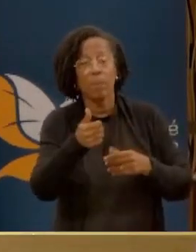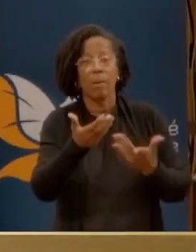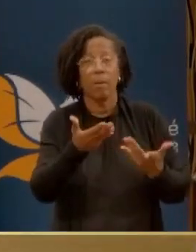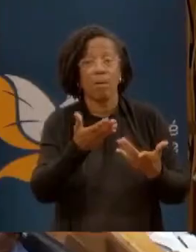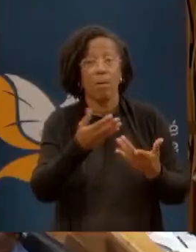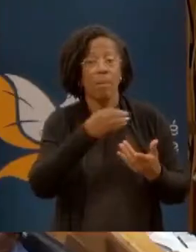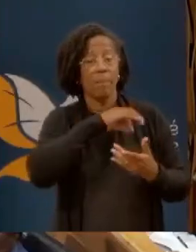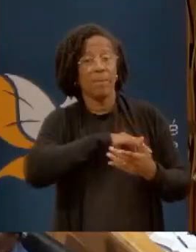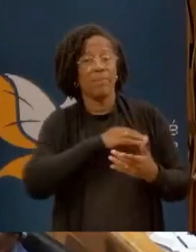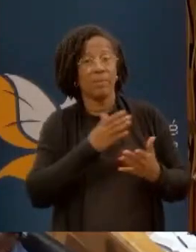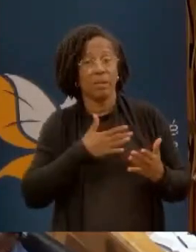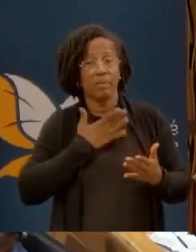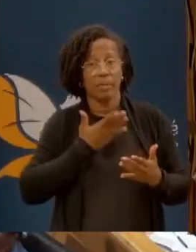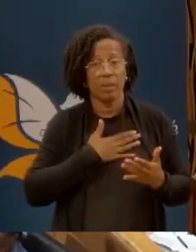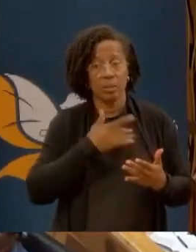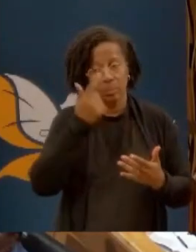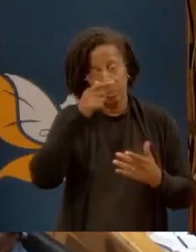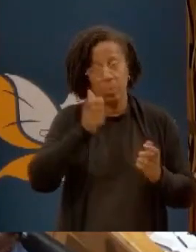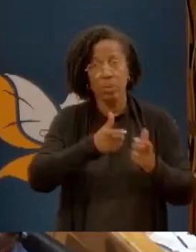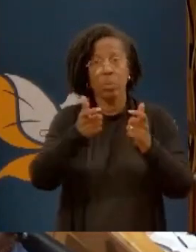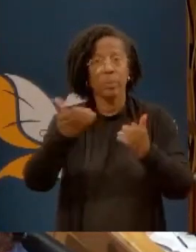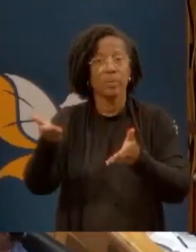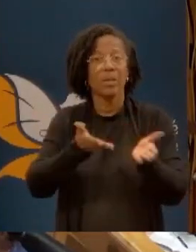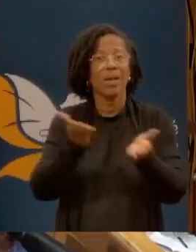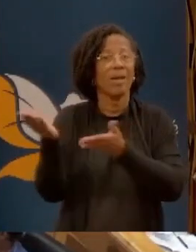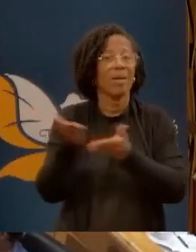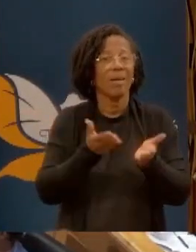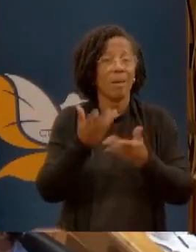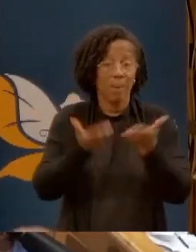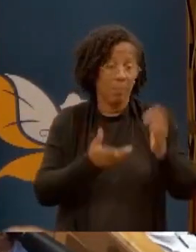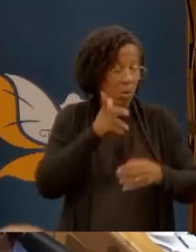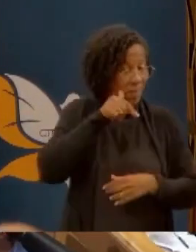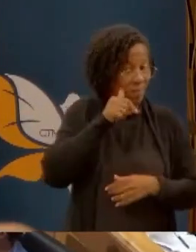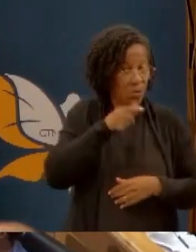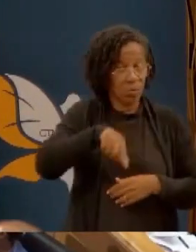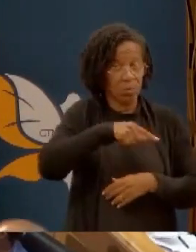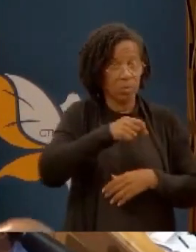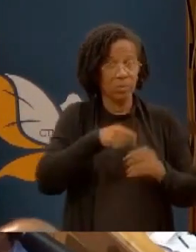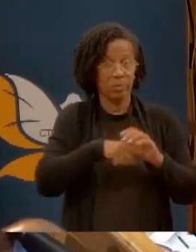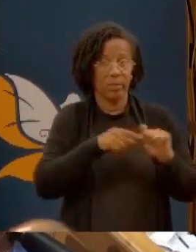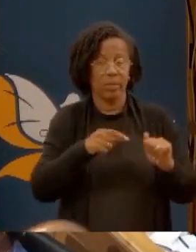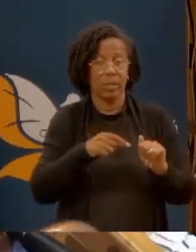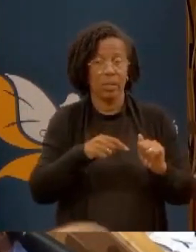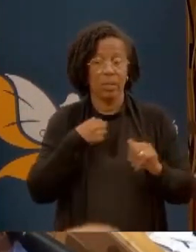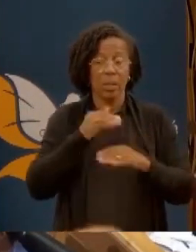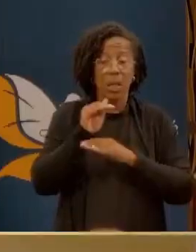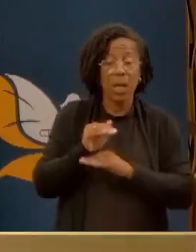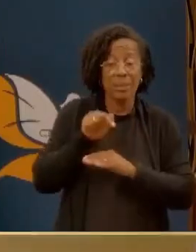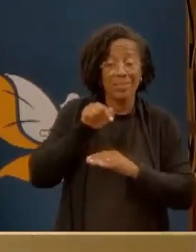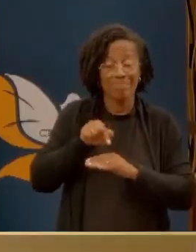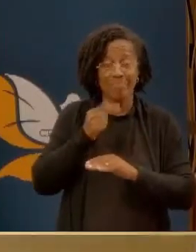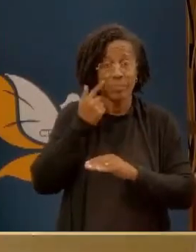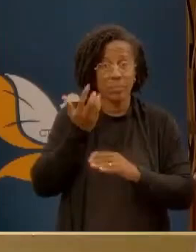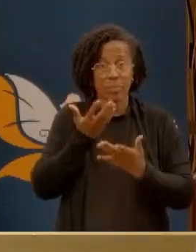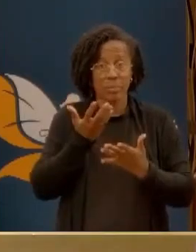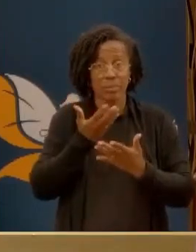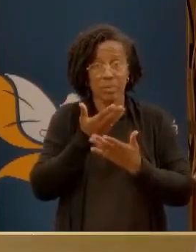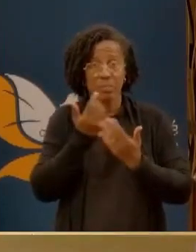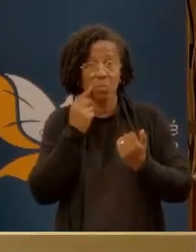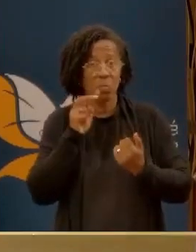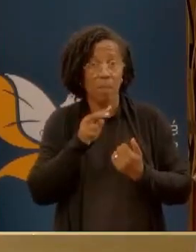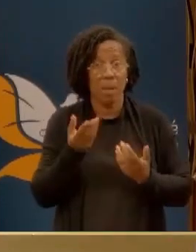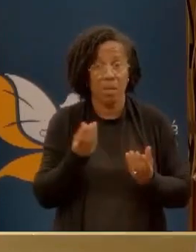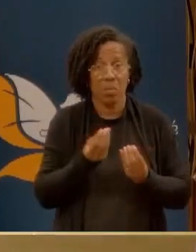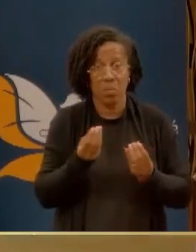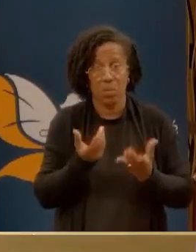les importateurs des efforts que nous aurons faits. Nous ne voyons pas cette garantie-là. Voilà un